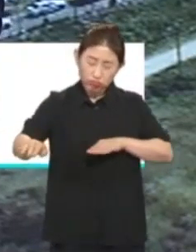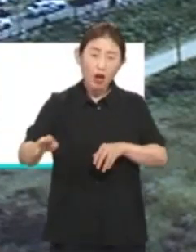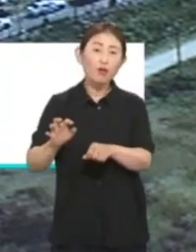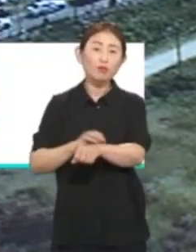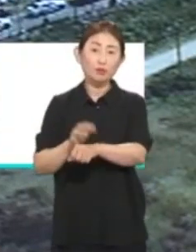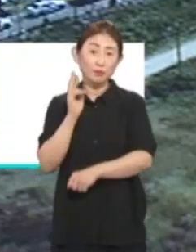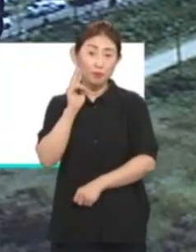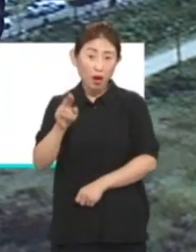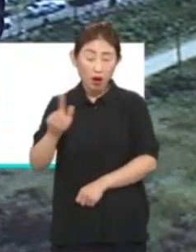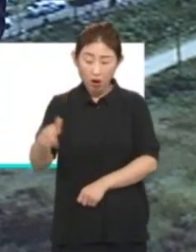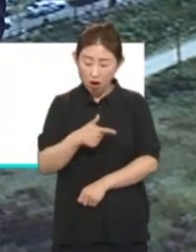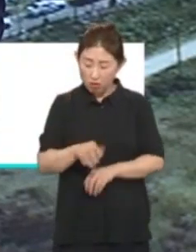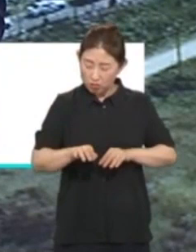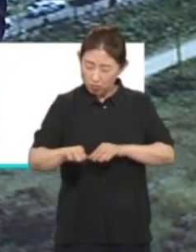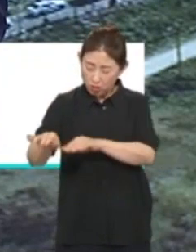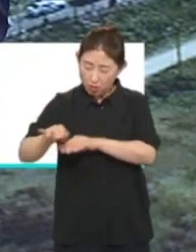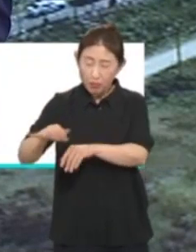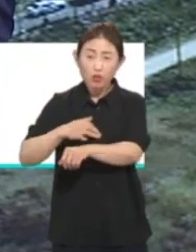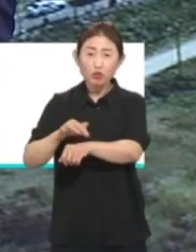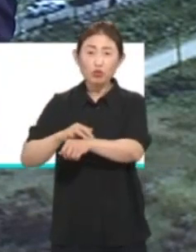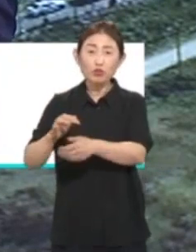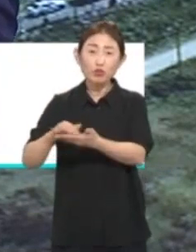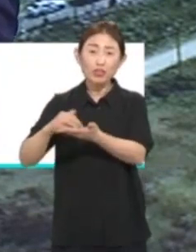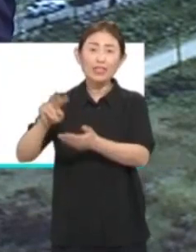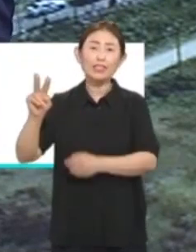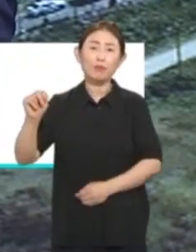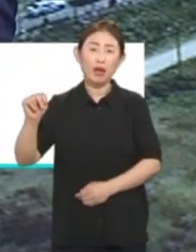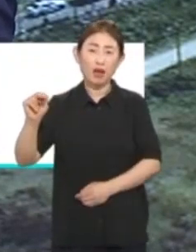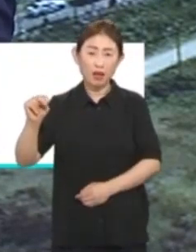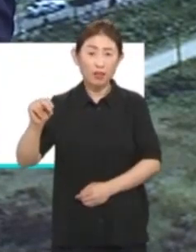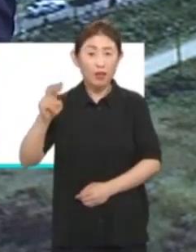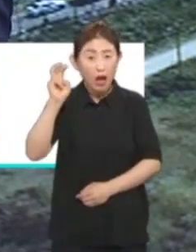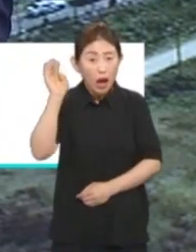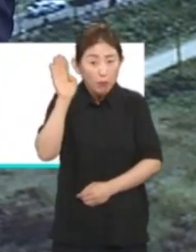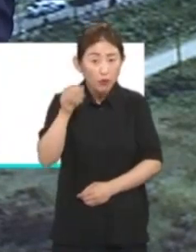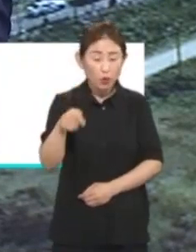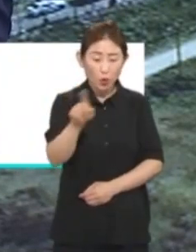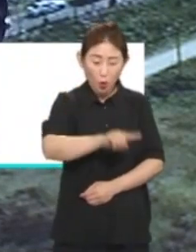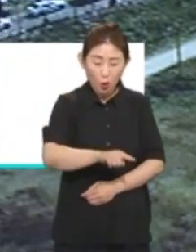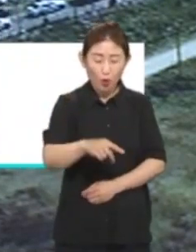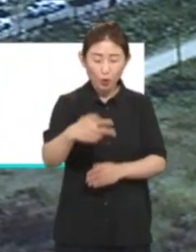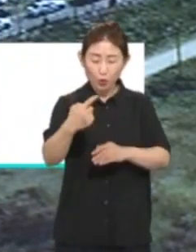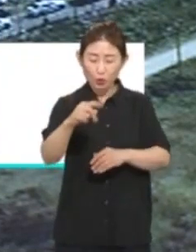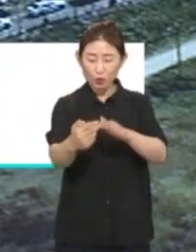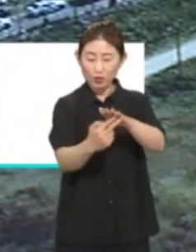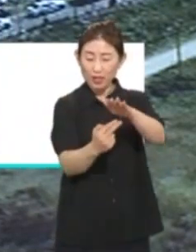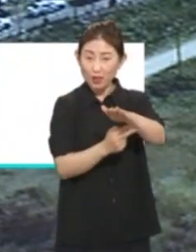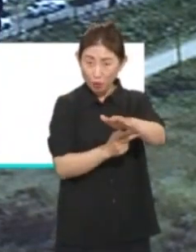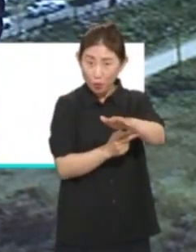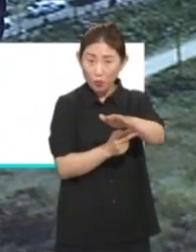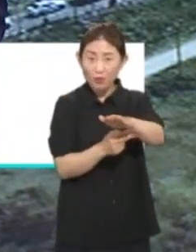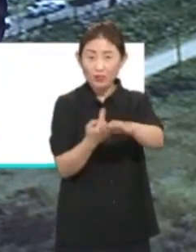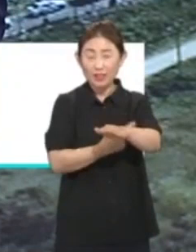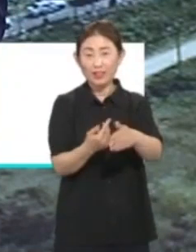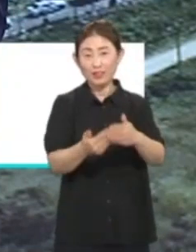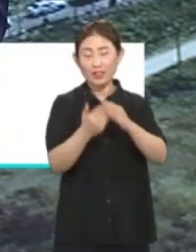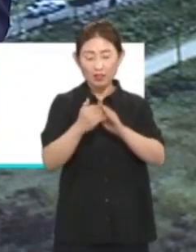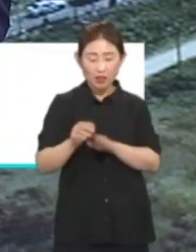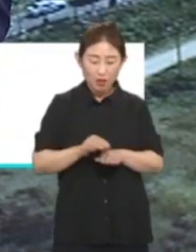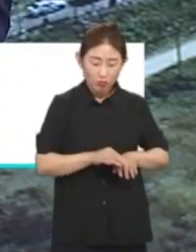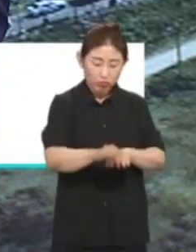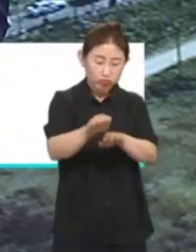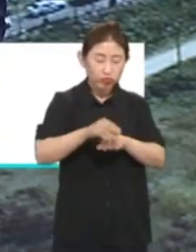컸죠. 하루 평균 2만 대 이상의 차량이 이용할 것으로 예상되는 도솔대교가 개통돼 교통체증 해소에 큰 도움이